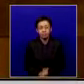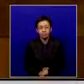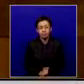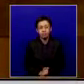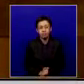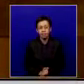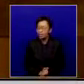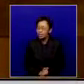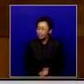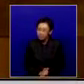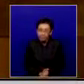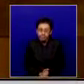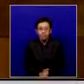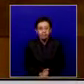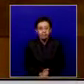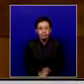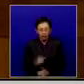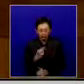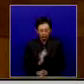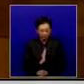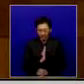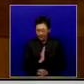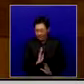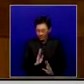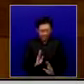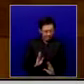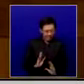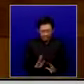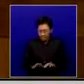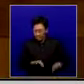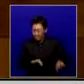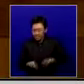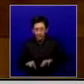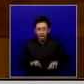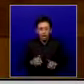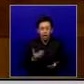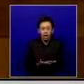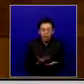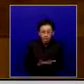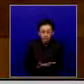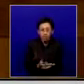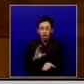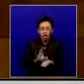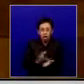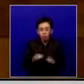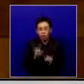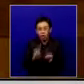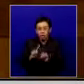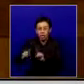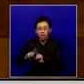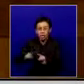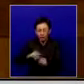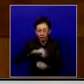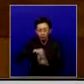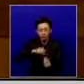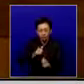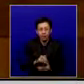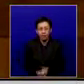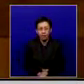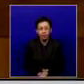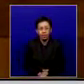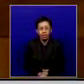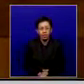จะไม่มีตรงกลางที่จะทำให้ตลาดเงินตลาดทุนเนี่ยยืนอยู่ได้เขาซีซ่าตัวเขาเองนะเ